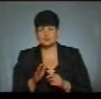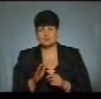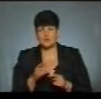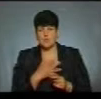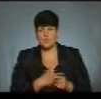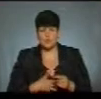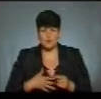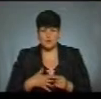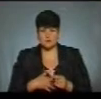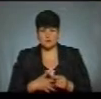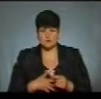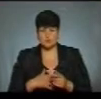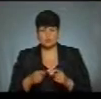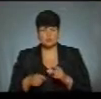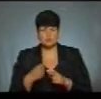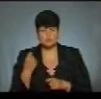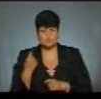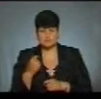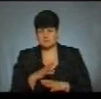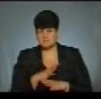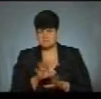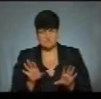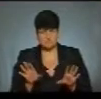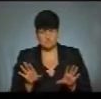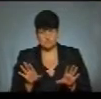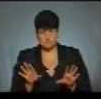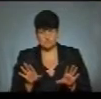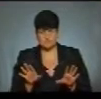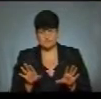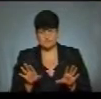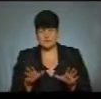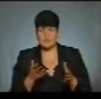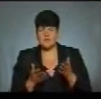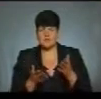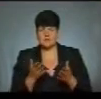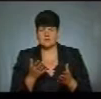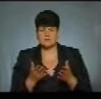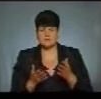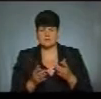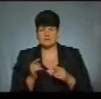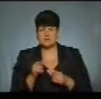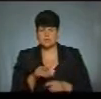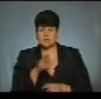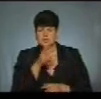органів черевної порожнини ушкоджень не було. Але в той же